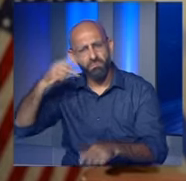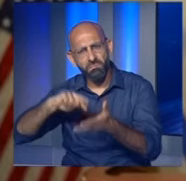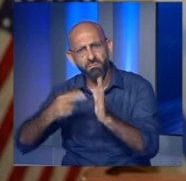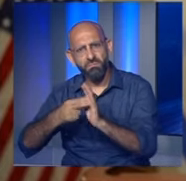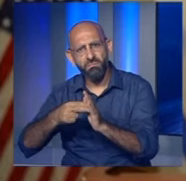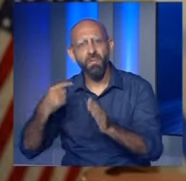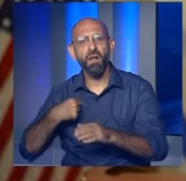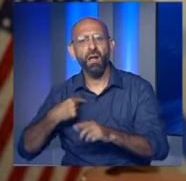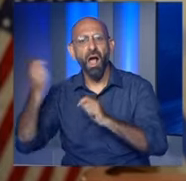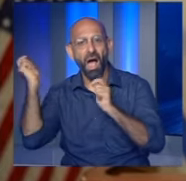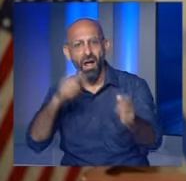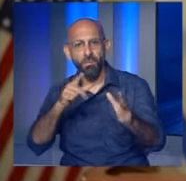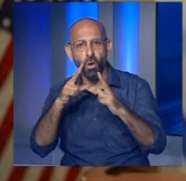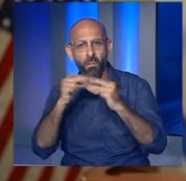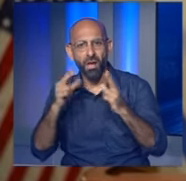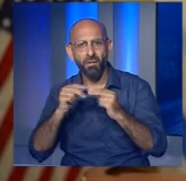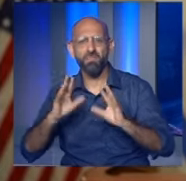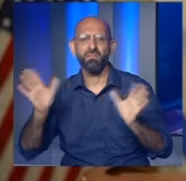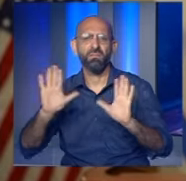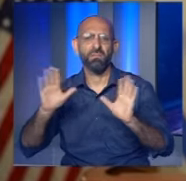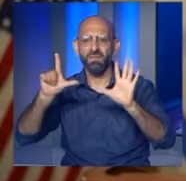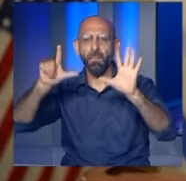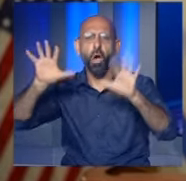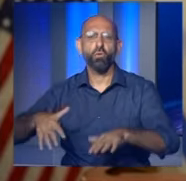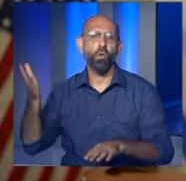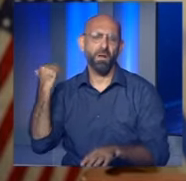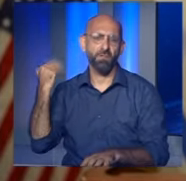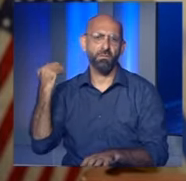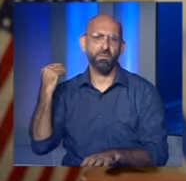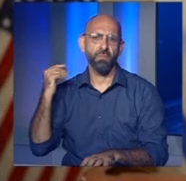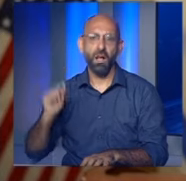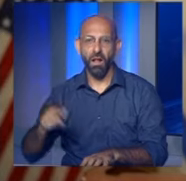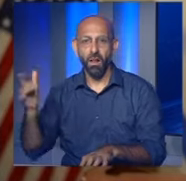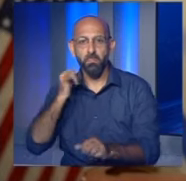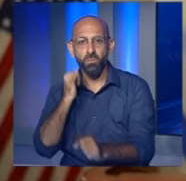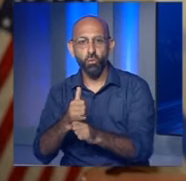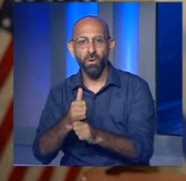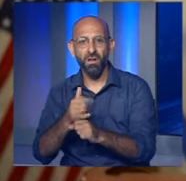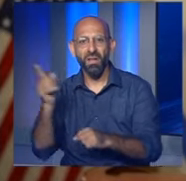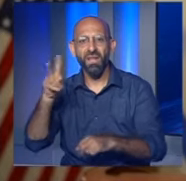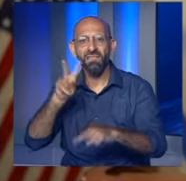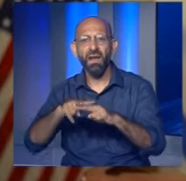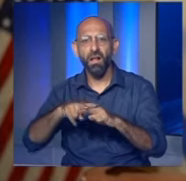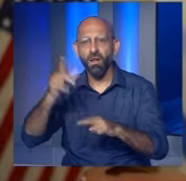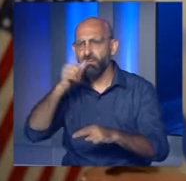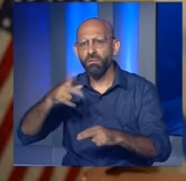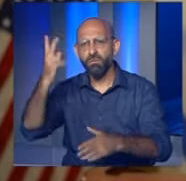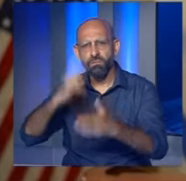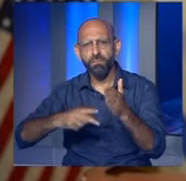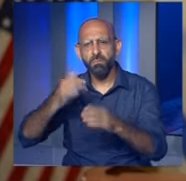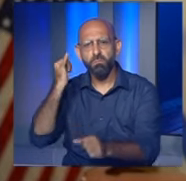الاسرائيلي يوف جلند تغير في شان شن حرب على لبنان بعدما كان موافقا على ذلك بعد السابع من